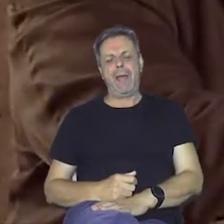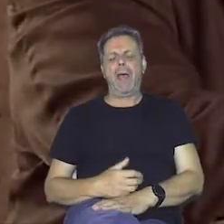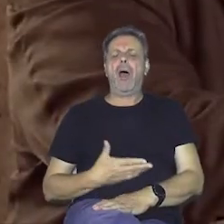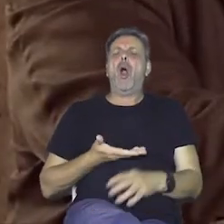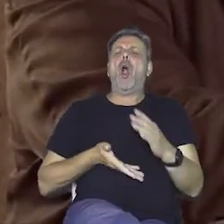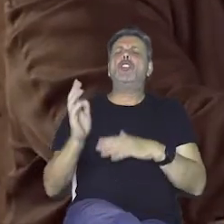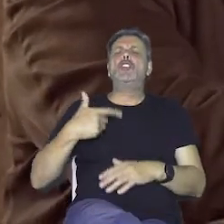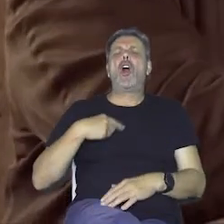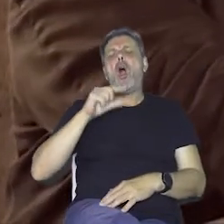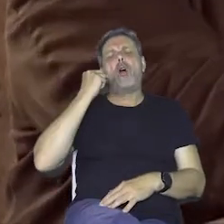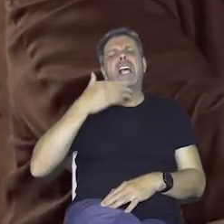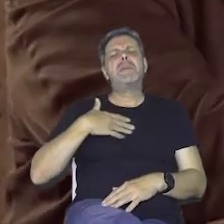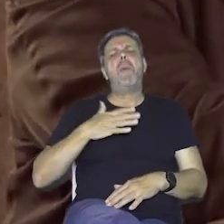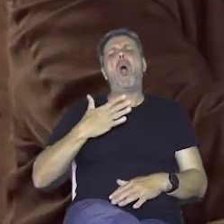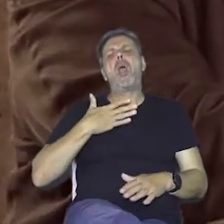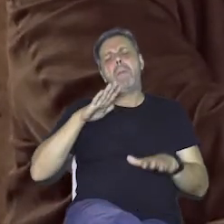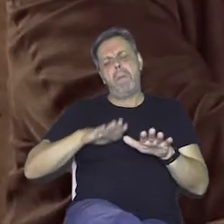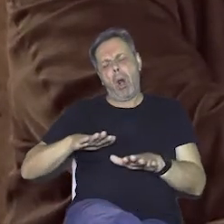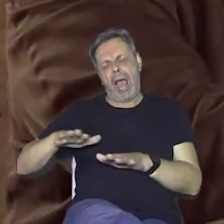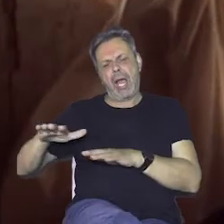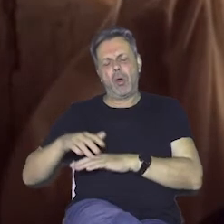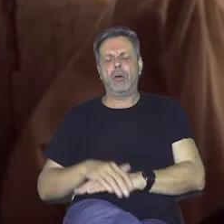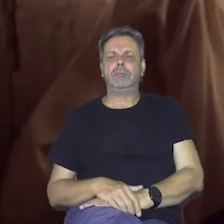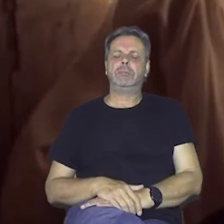Otišao je otac moj polako,